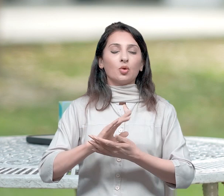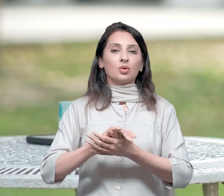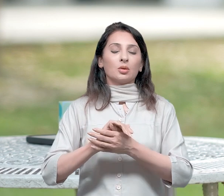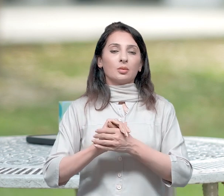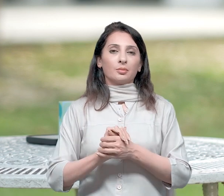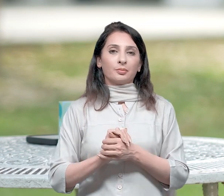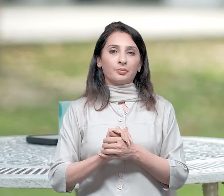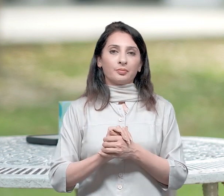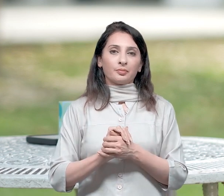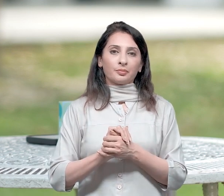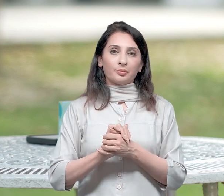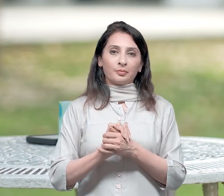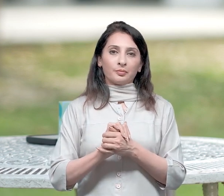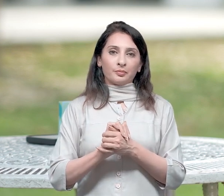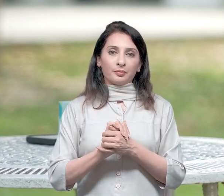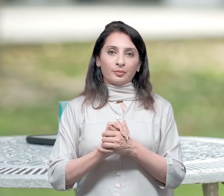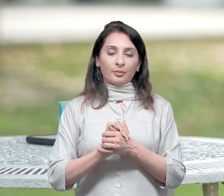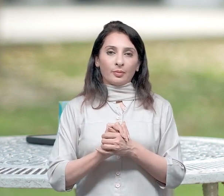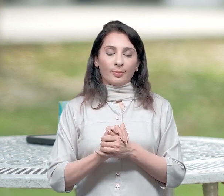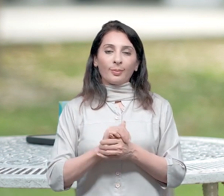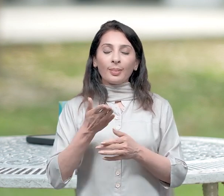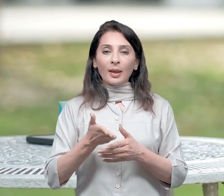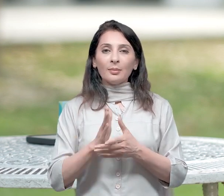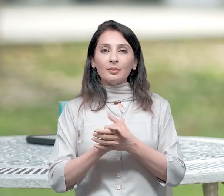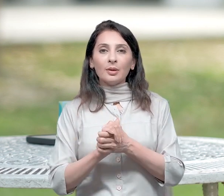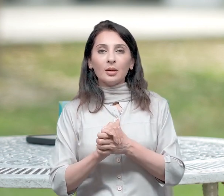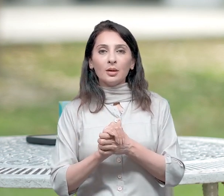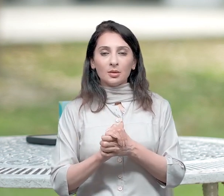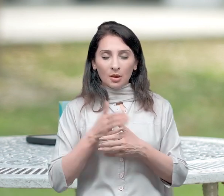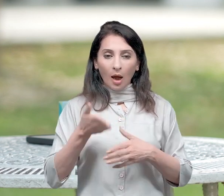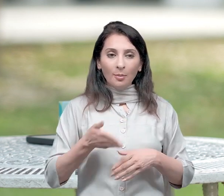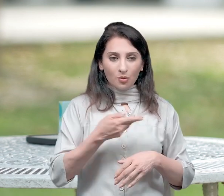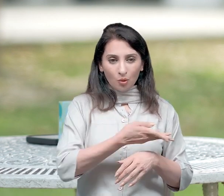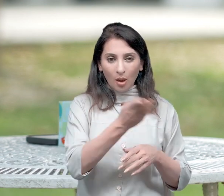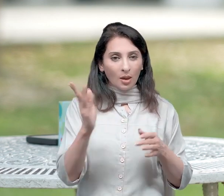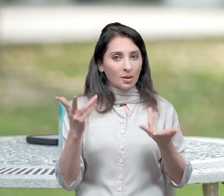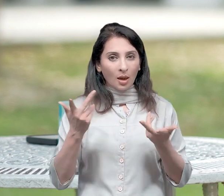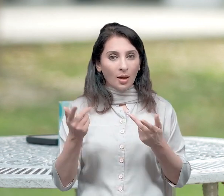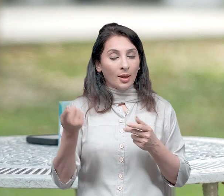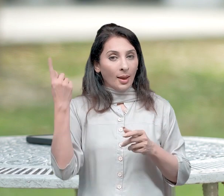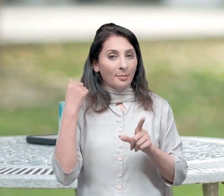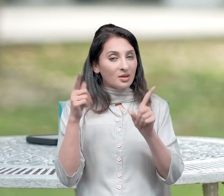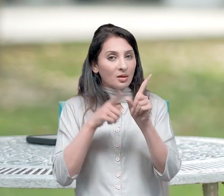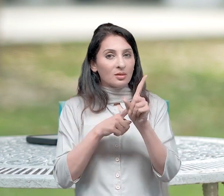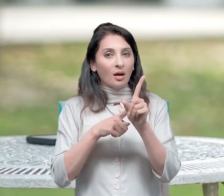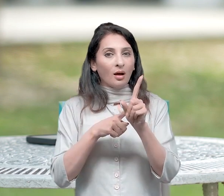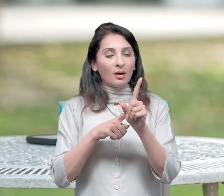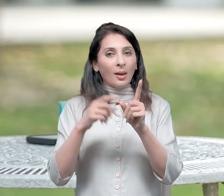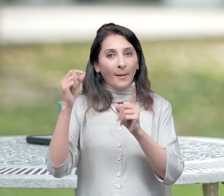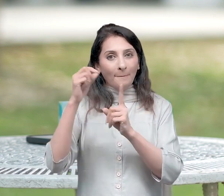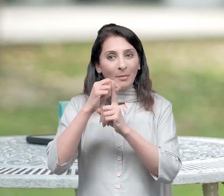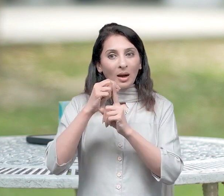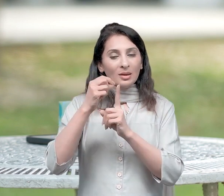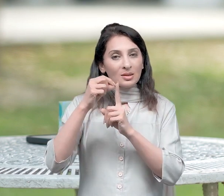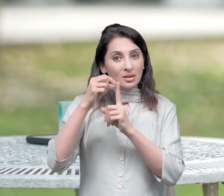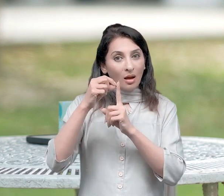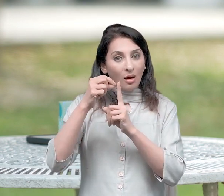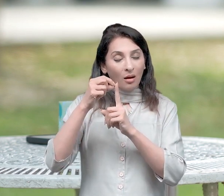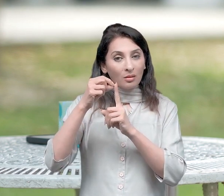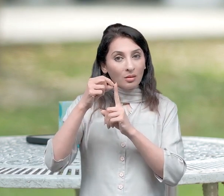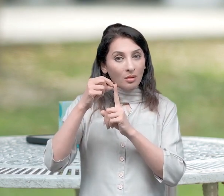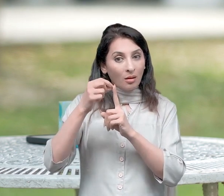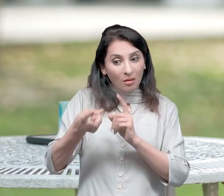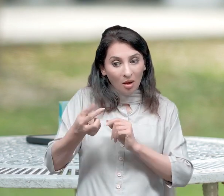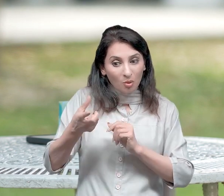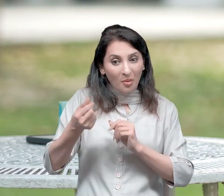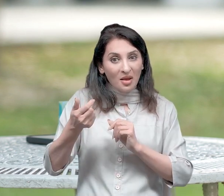اندر ہر جگہ پہ تھوڑا سا اس کا کوئی ایڈورس امپیکٹ آیا تھا۔ اب جا کے سچویشن یہ ہے کہ